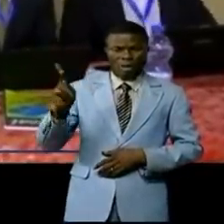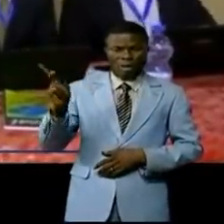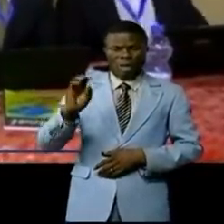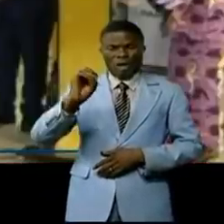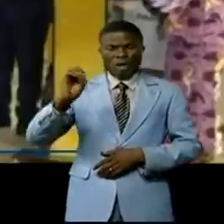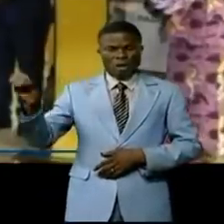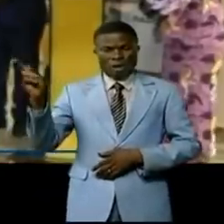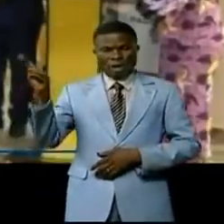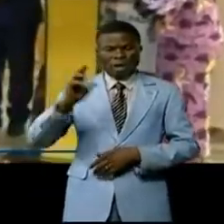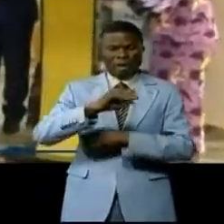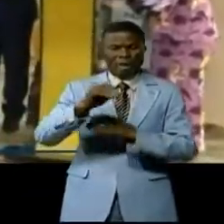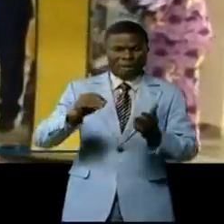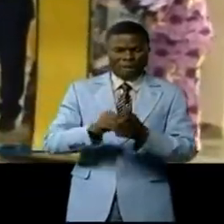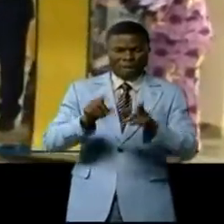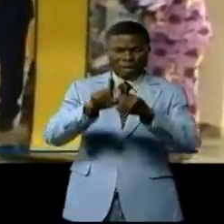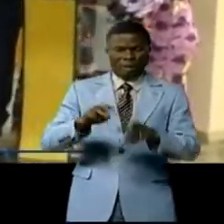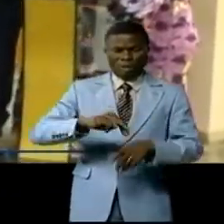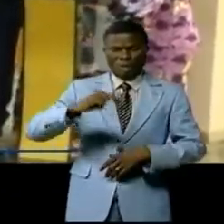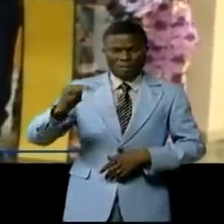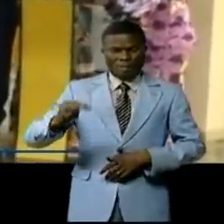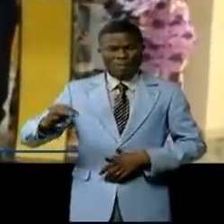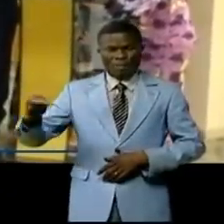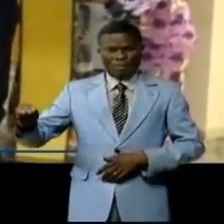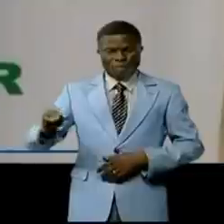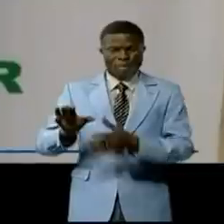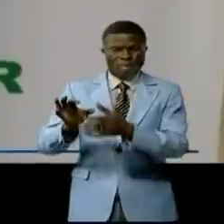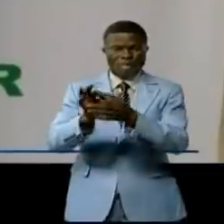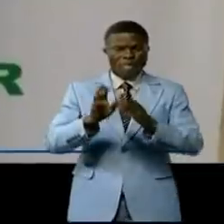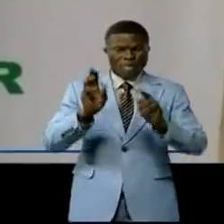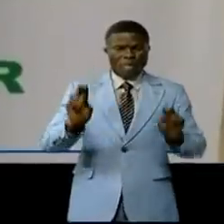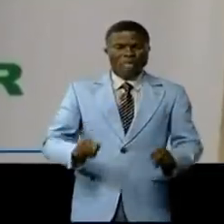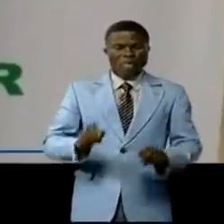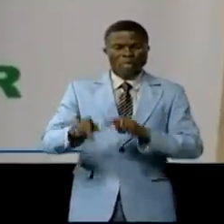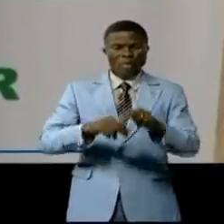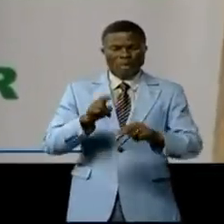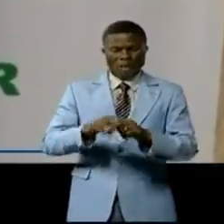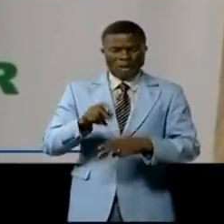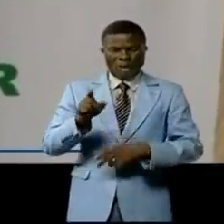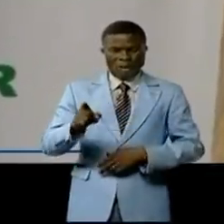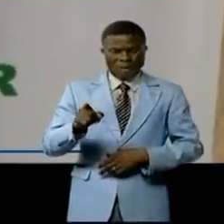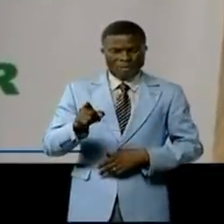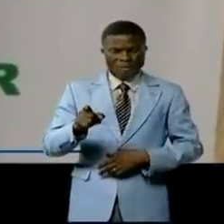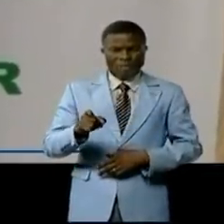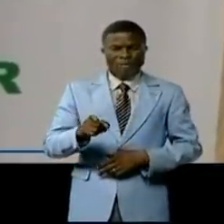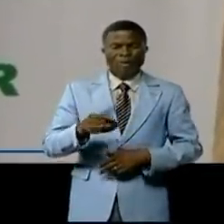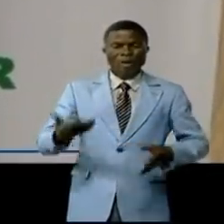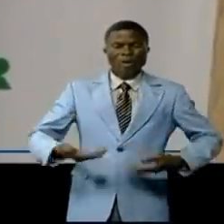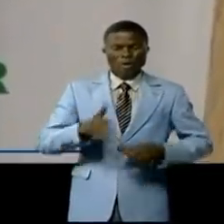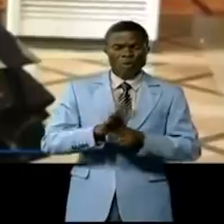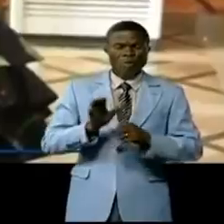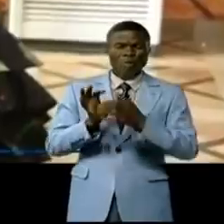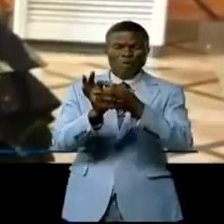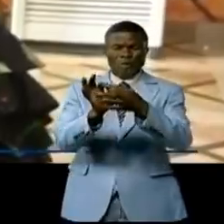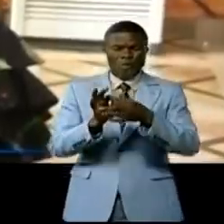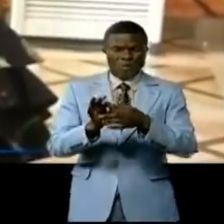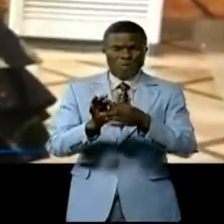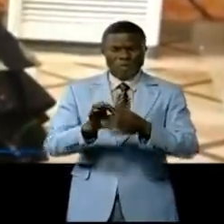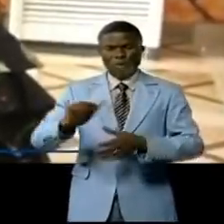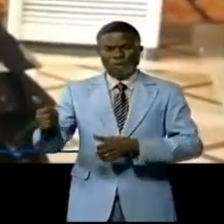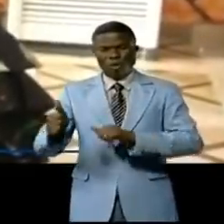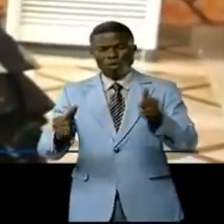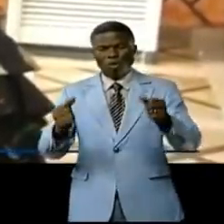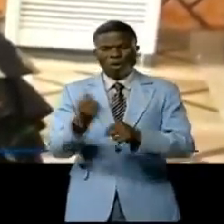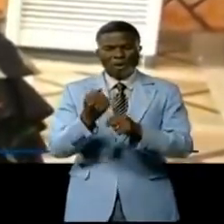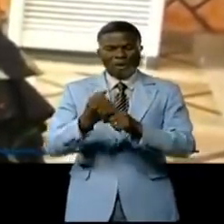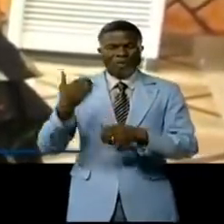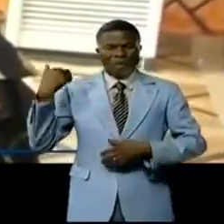oriental, Kasaï central et Maniema. La coordonnatrice nationale Gisèle Tabouléa a salué la collaboration d'autres services de